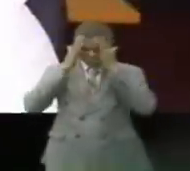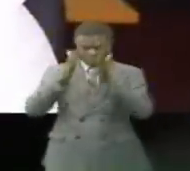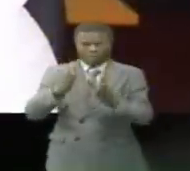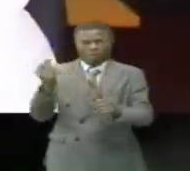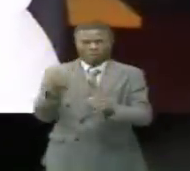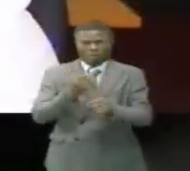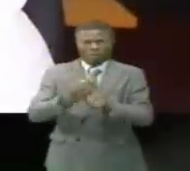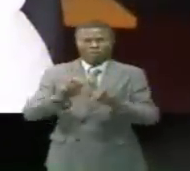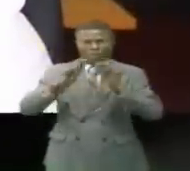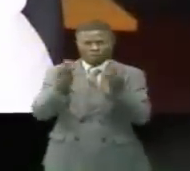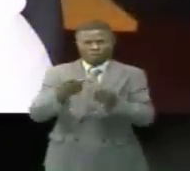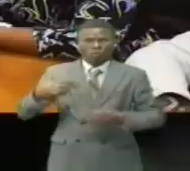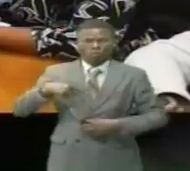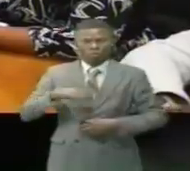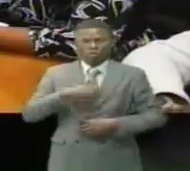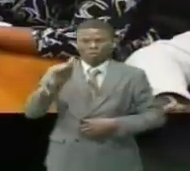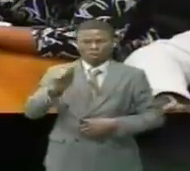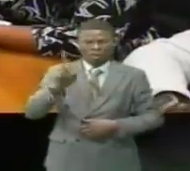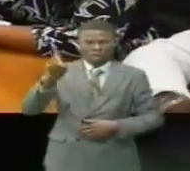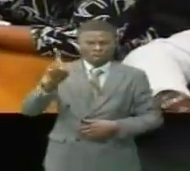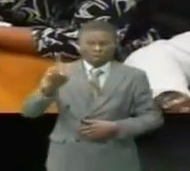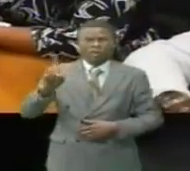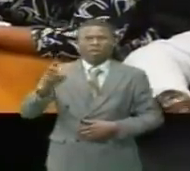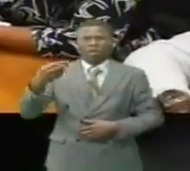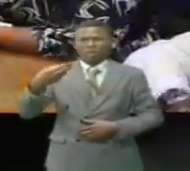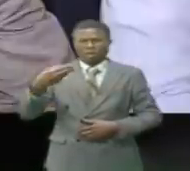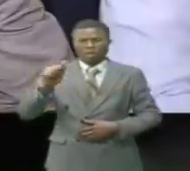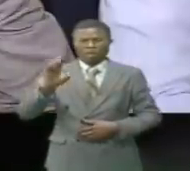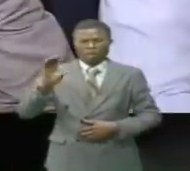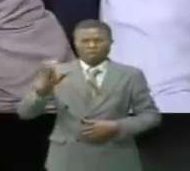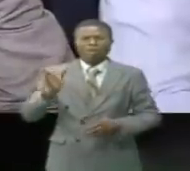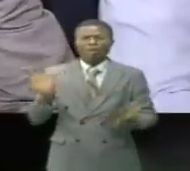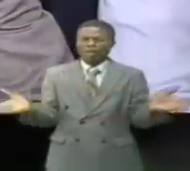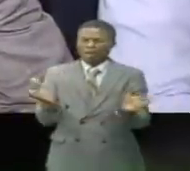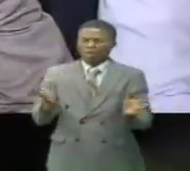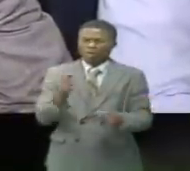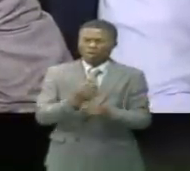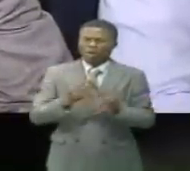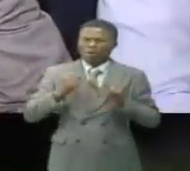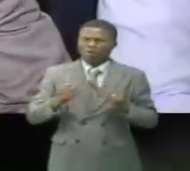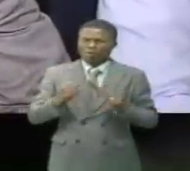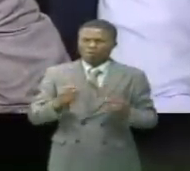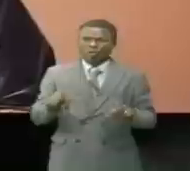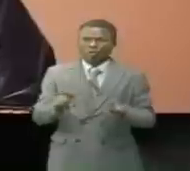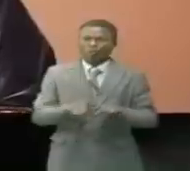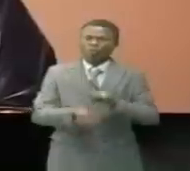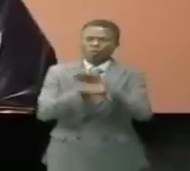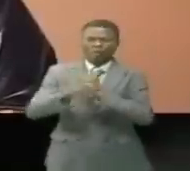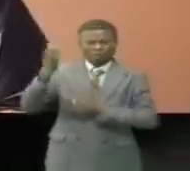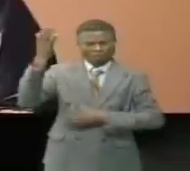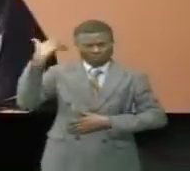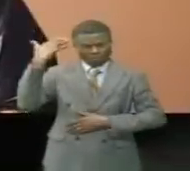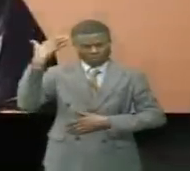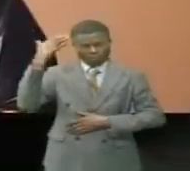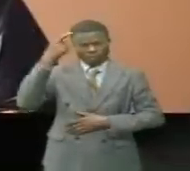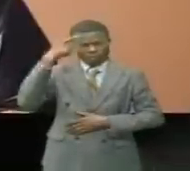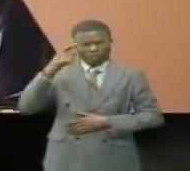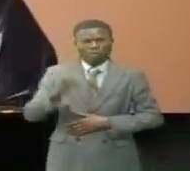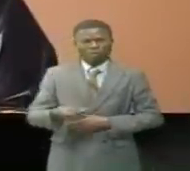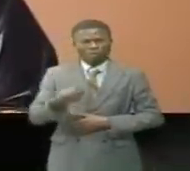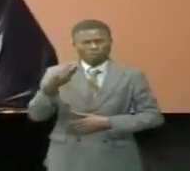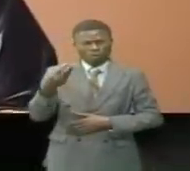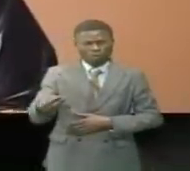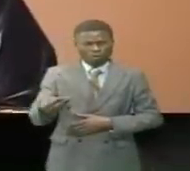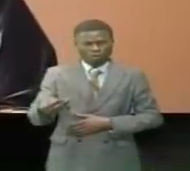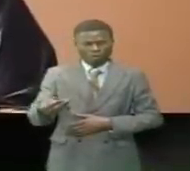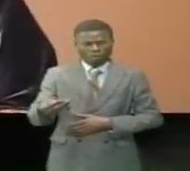notre commission ad hoc. Je vous exhorte à travailler avec assiduité, comme cela a toujours été le cas, pour produire